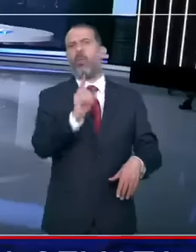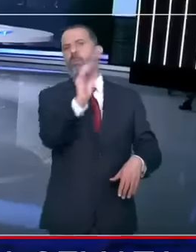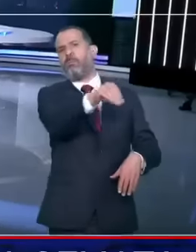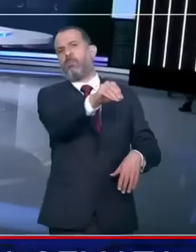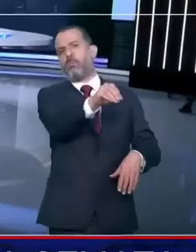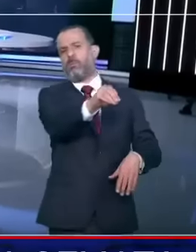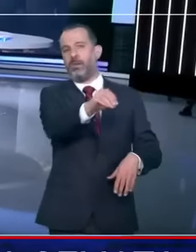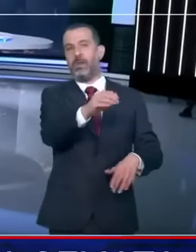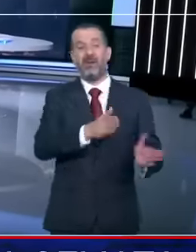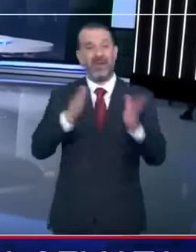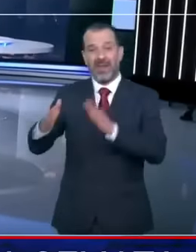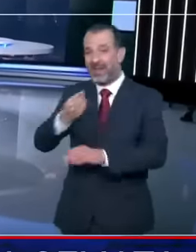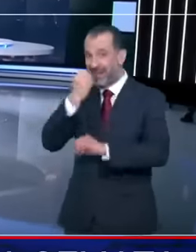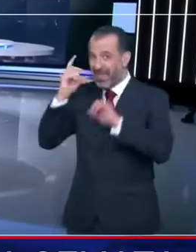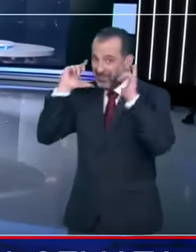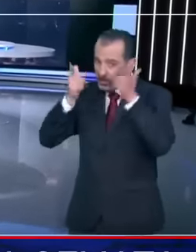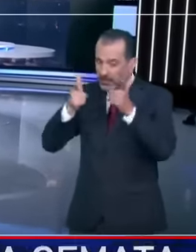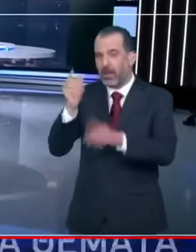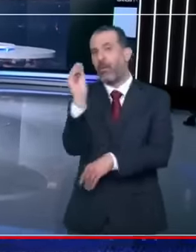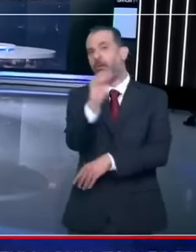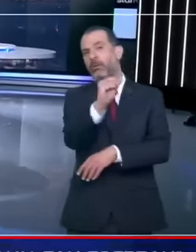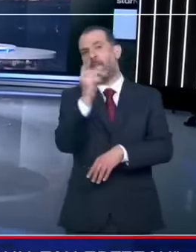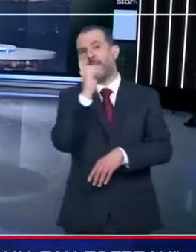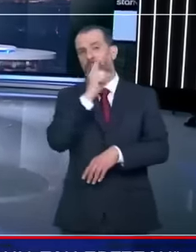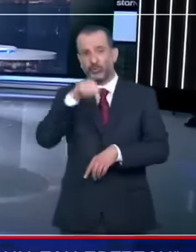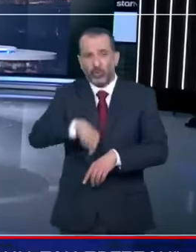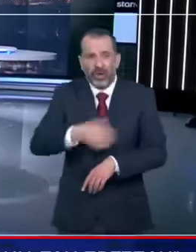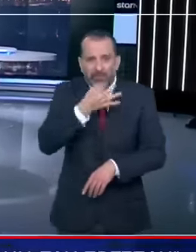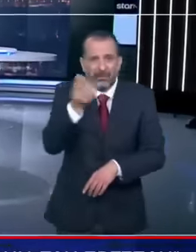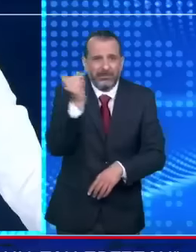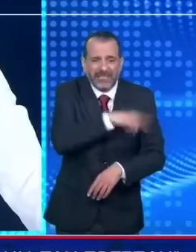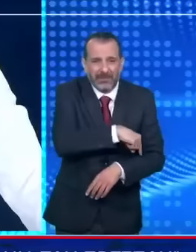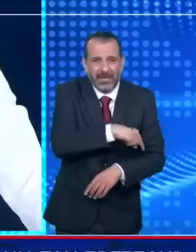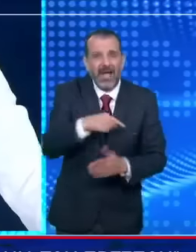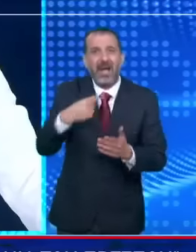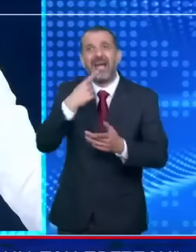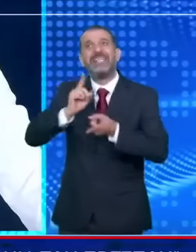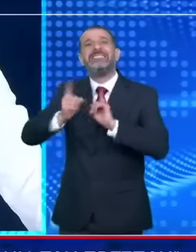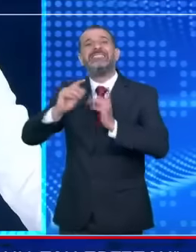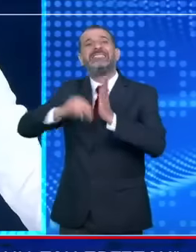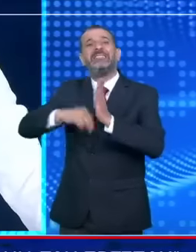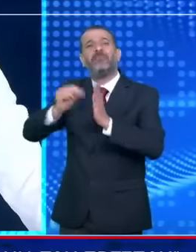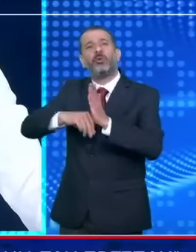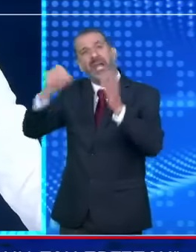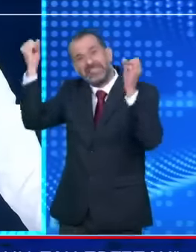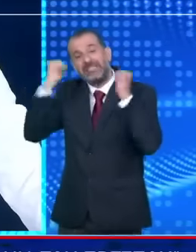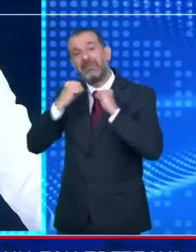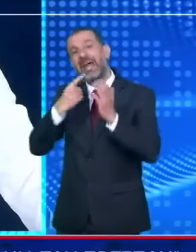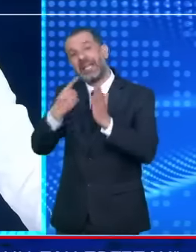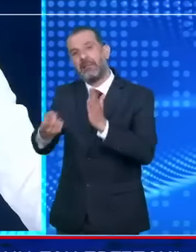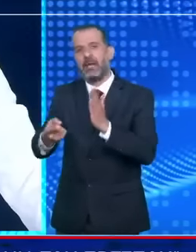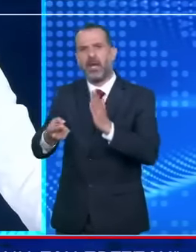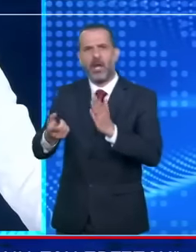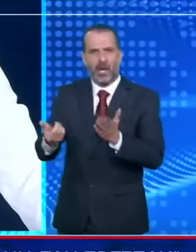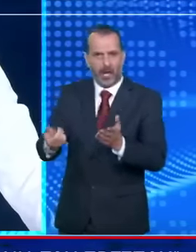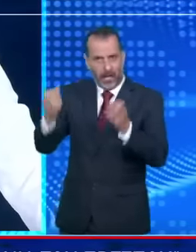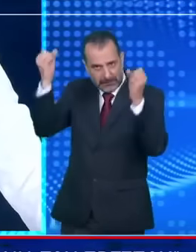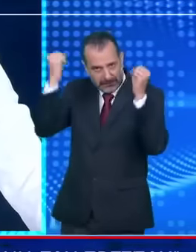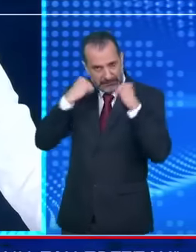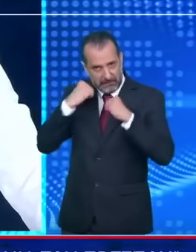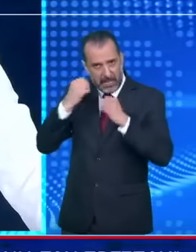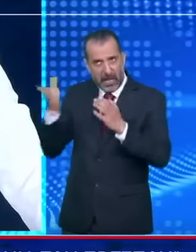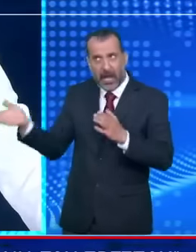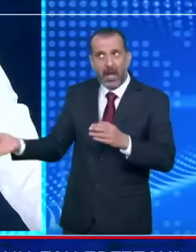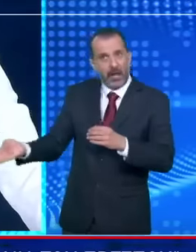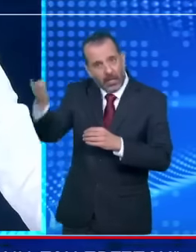σας εκμεταλλεύτηκαν. Και τώρα σας λένε ψέματα. Λένε ότι αυτή η συμφωνία είναι επιζήμια. Εάν είναι επιζήμια για τα εθνικά μας συμφέροντα, να